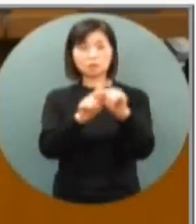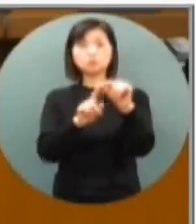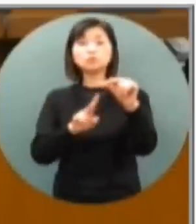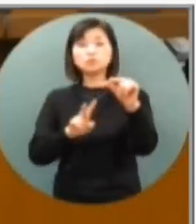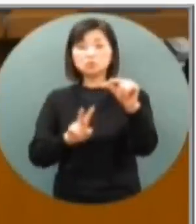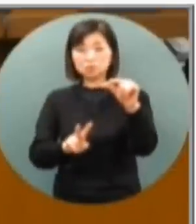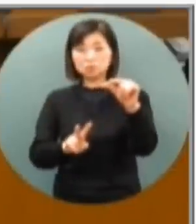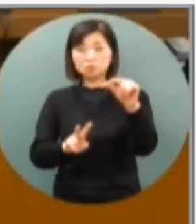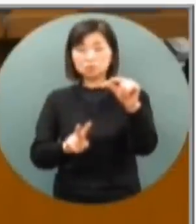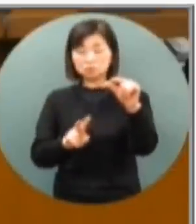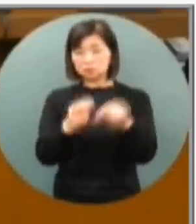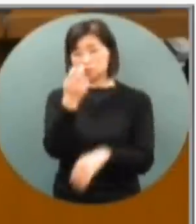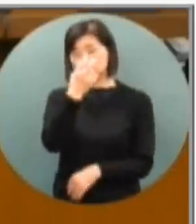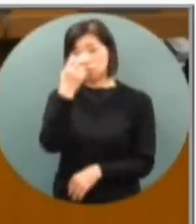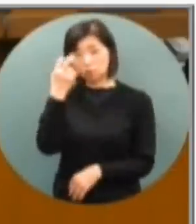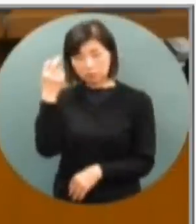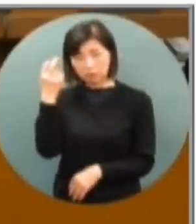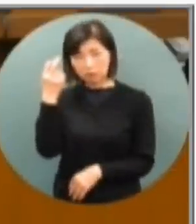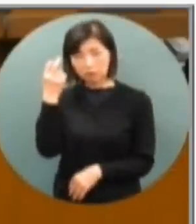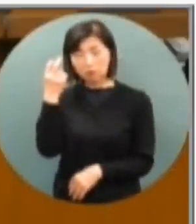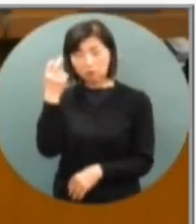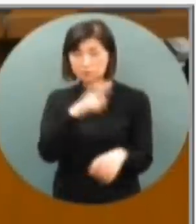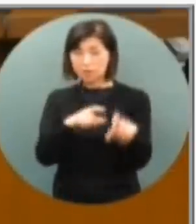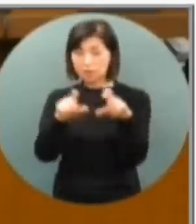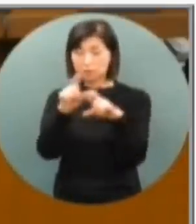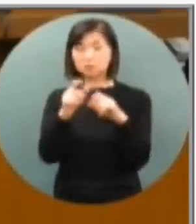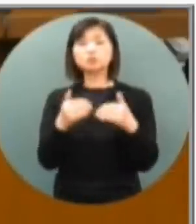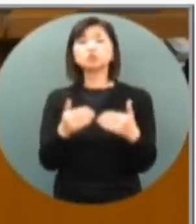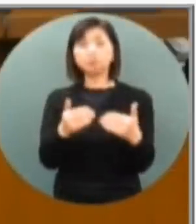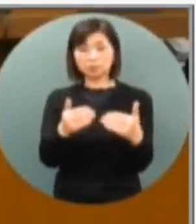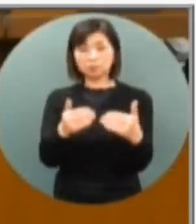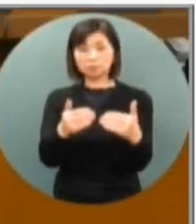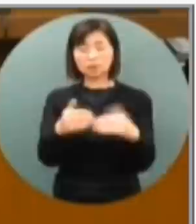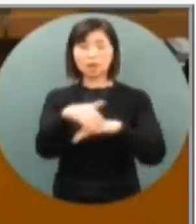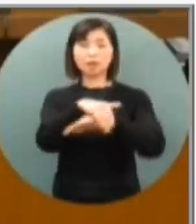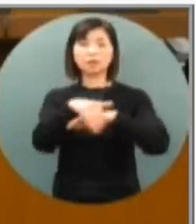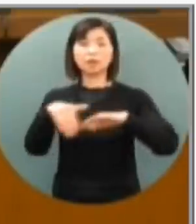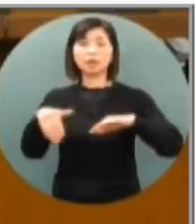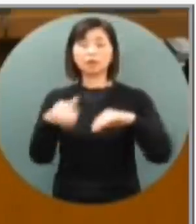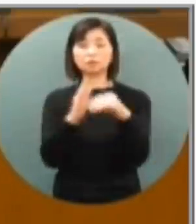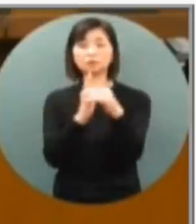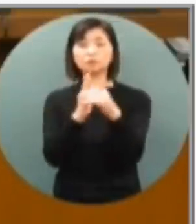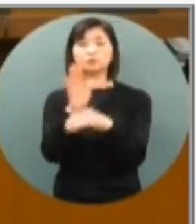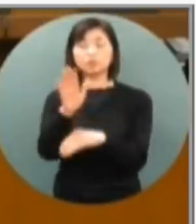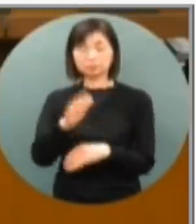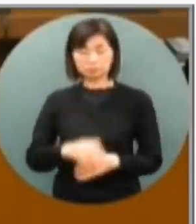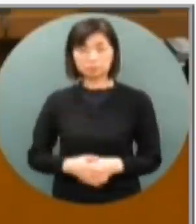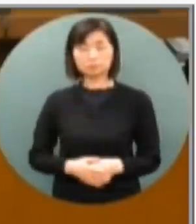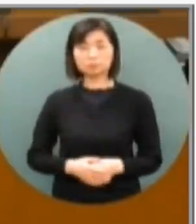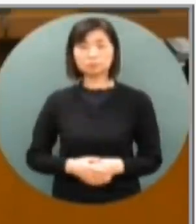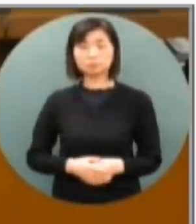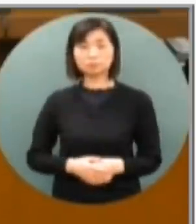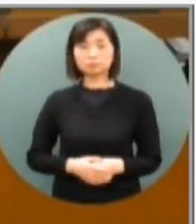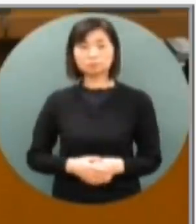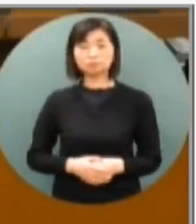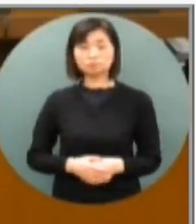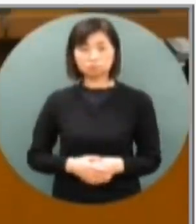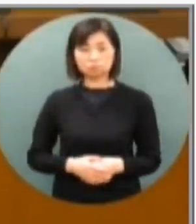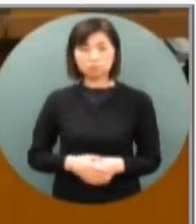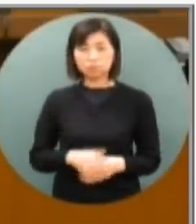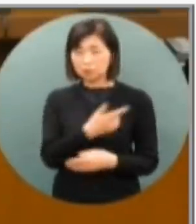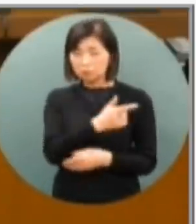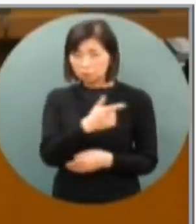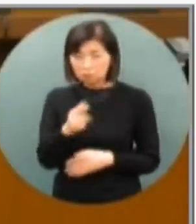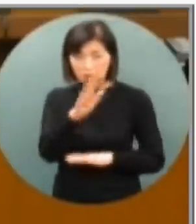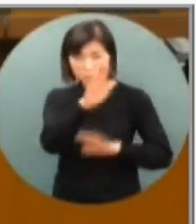うした調査をさらに進めようというのを今計画をいたしておりまして、まあ、こうしたいろんな実情の調